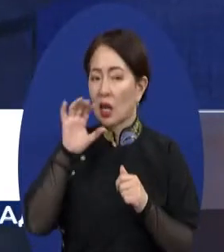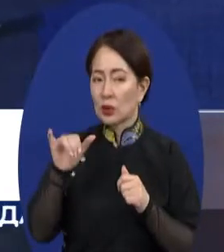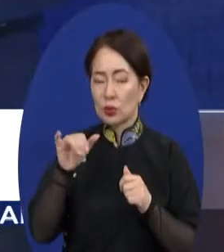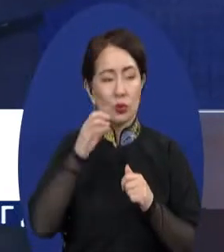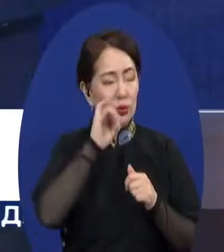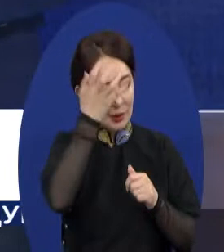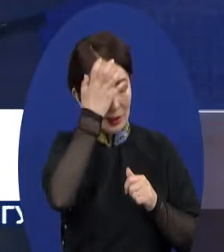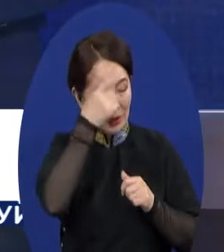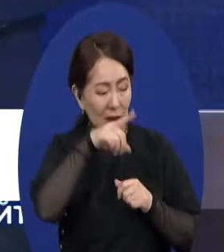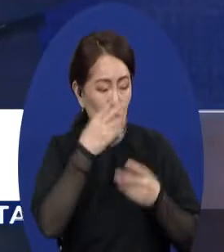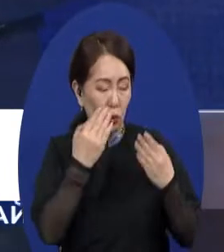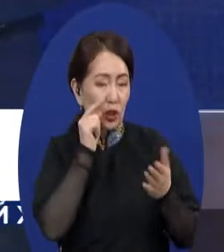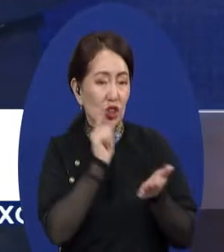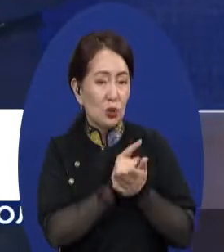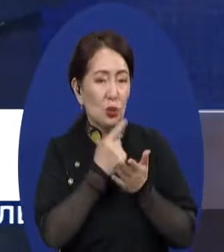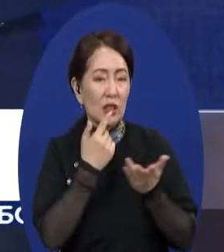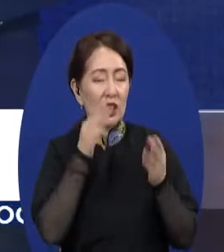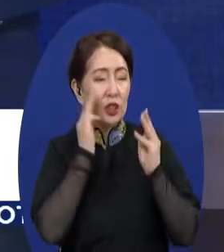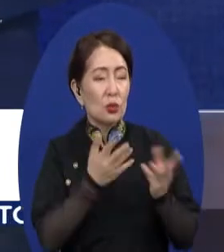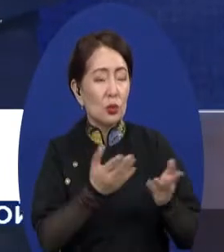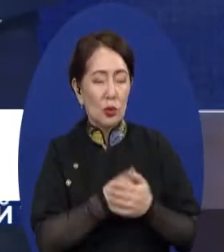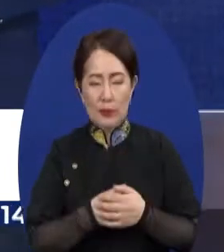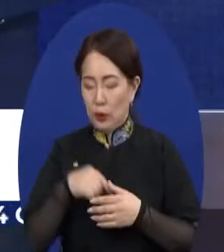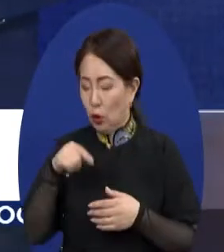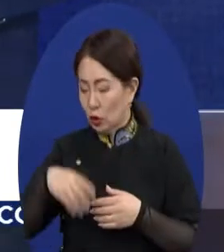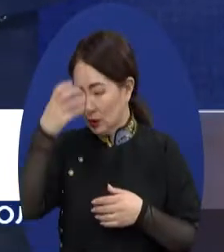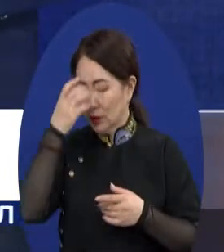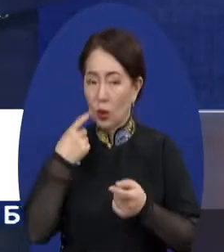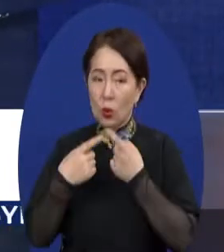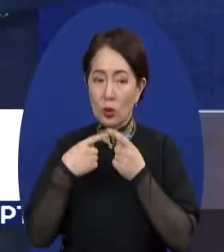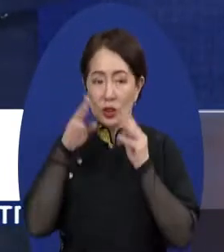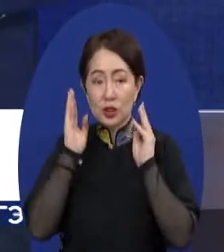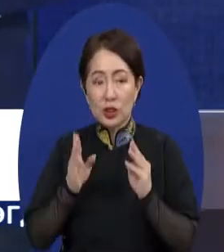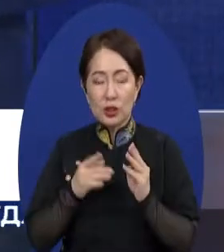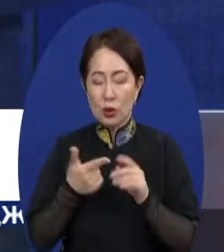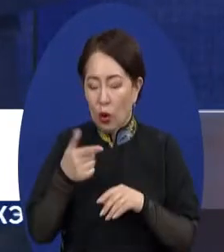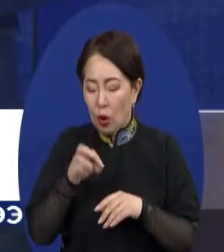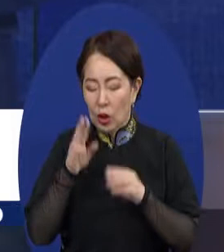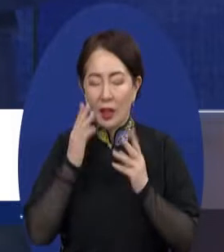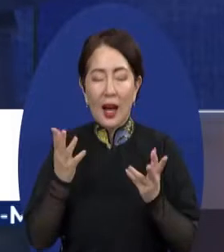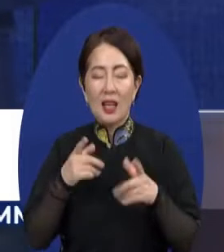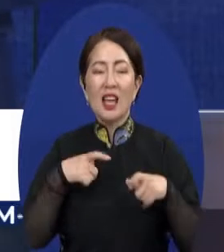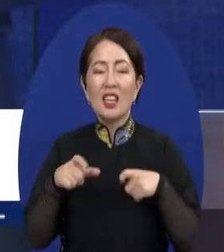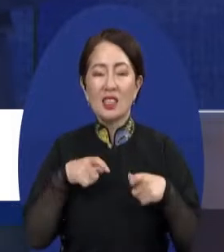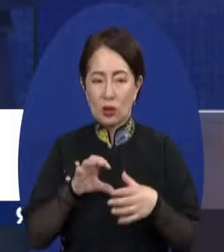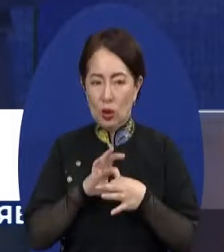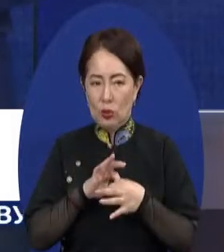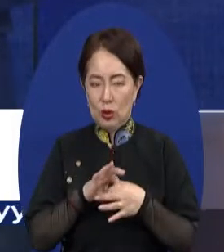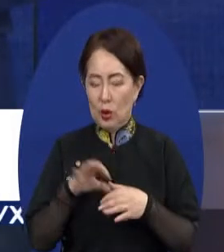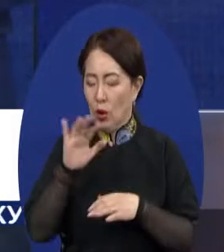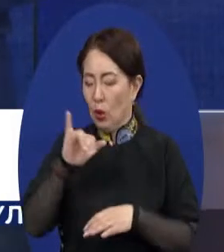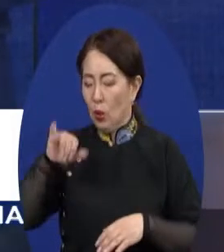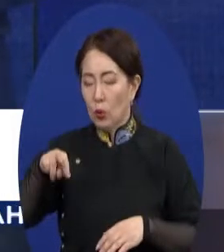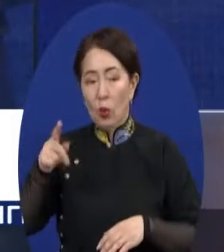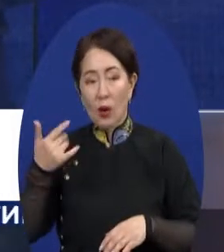гарсан чухал гэсэн ямар шийдвэрүүд байв? За өнөөдрийн хувьд бол засгийн газрын хуралдаанаар гаргасан гол шийдвэрүүд бол эдийн засгийн холбоотой ялангуяа